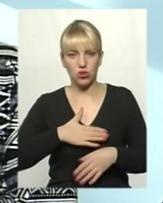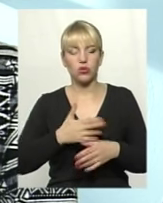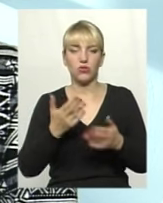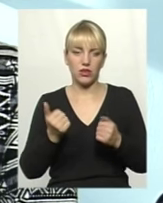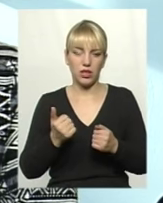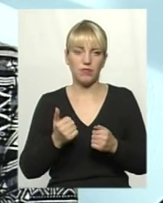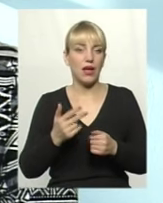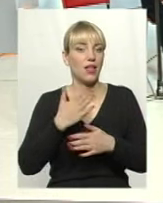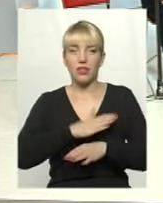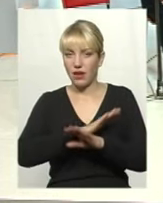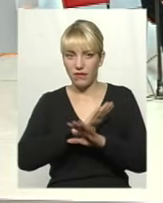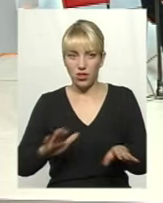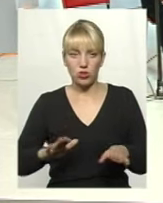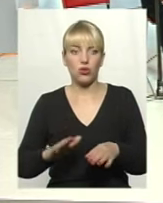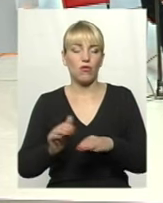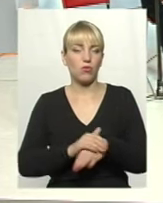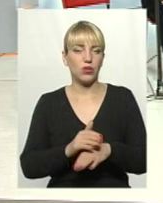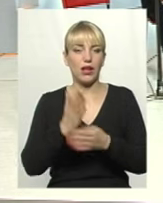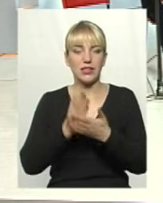влаштовує? Будь ласка,